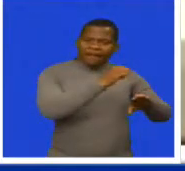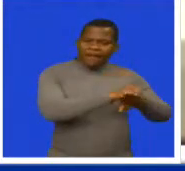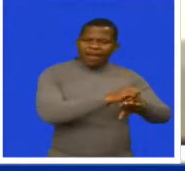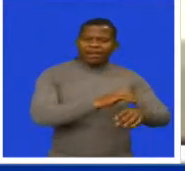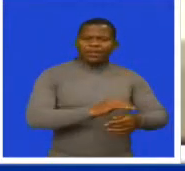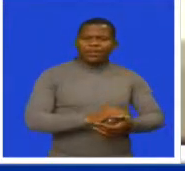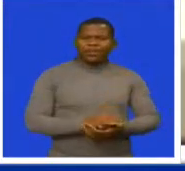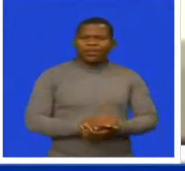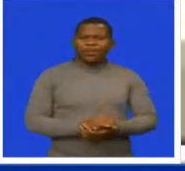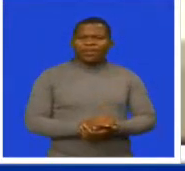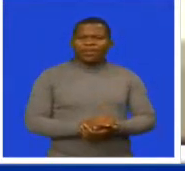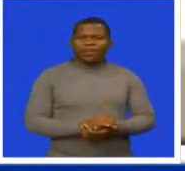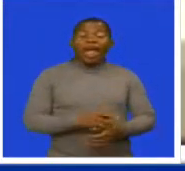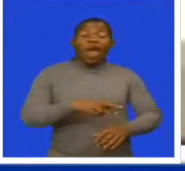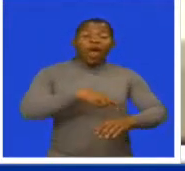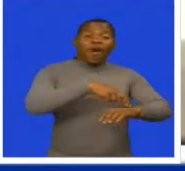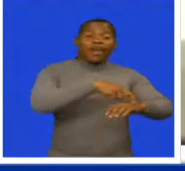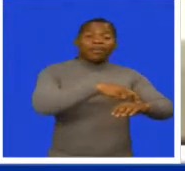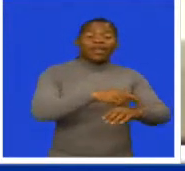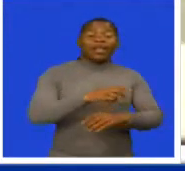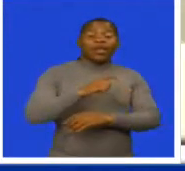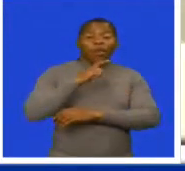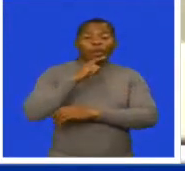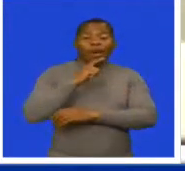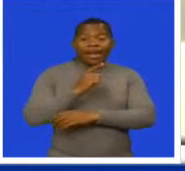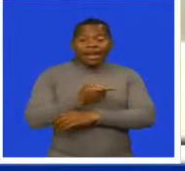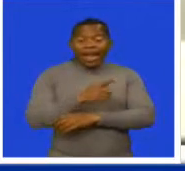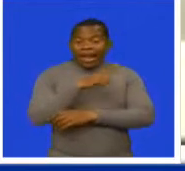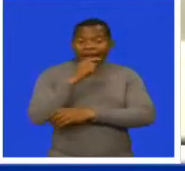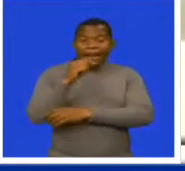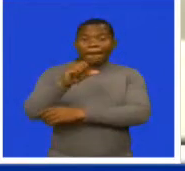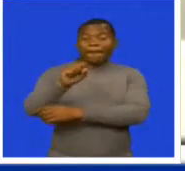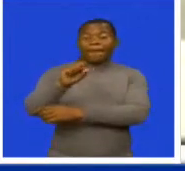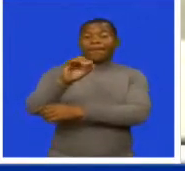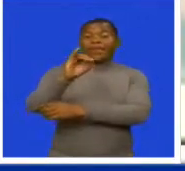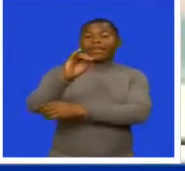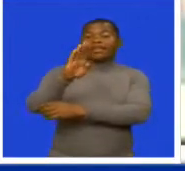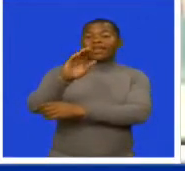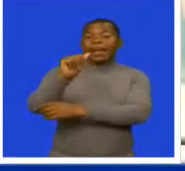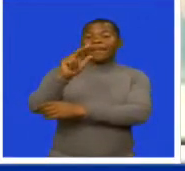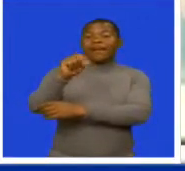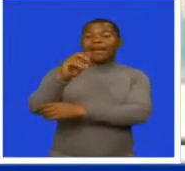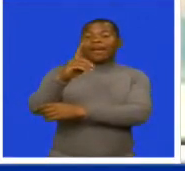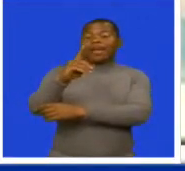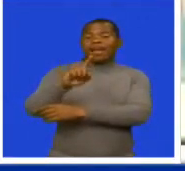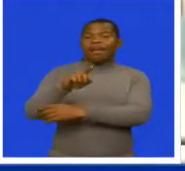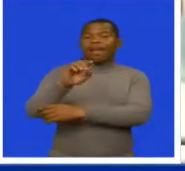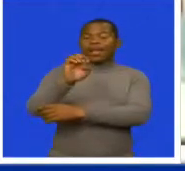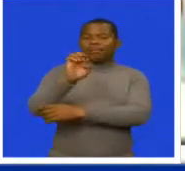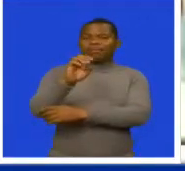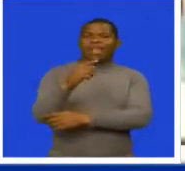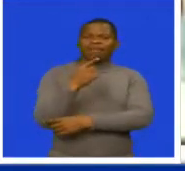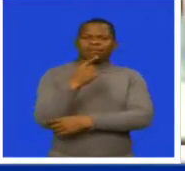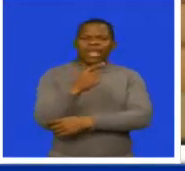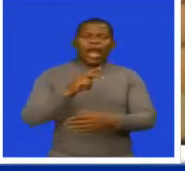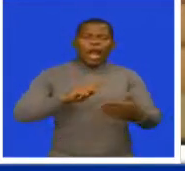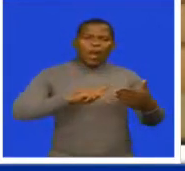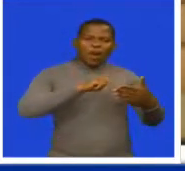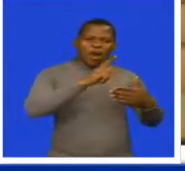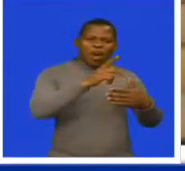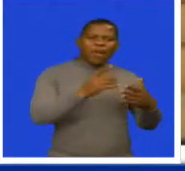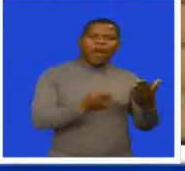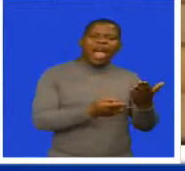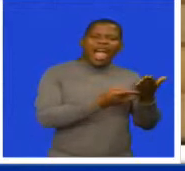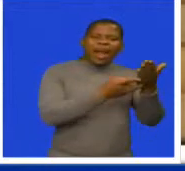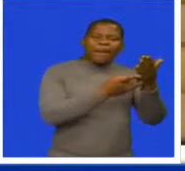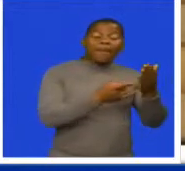Correctional Services Phindile Sibanze uthi letinhlelo litawuba lusito lolukhulu lithuthukise nendlela yokusebenza.